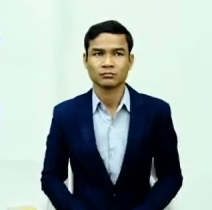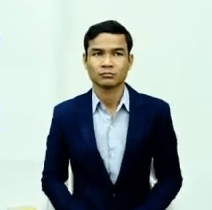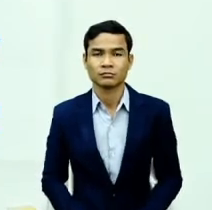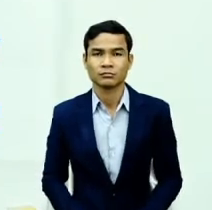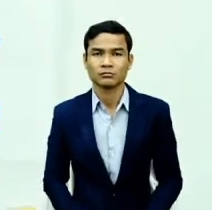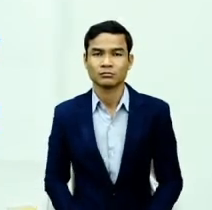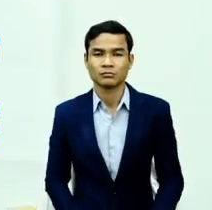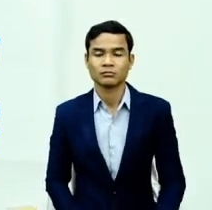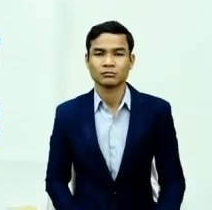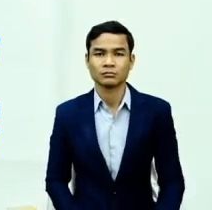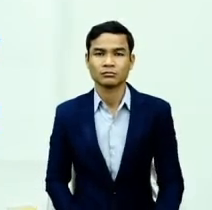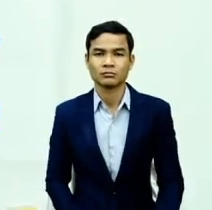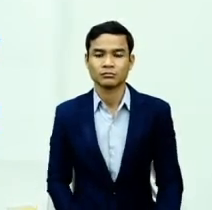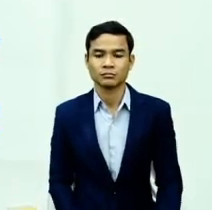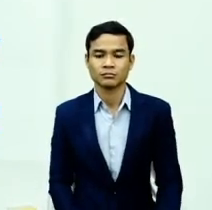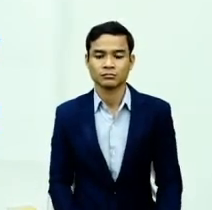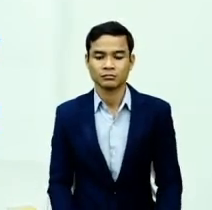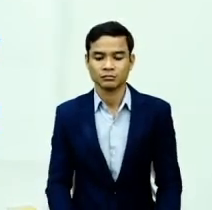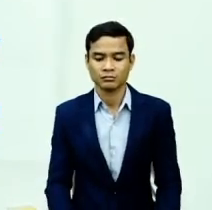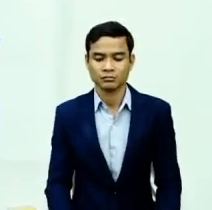chạm